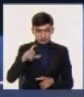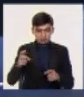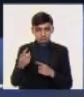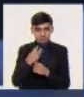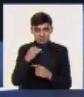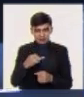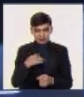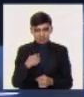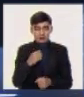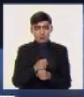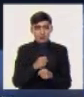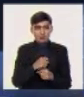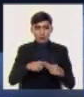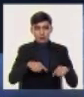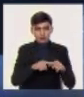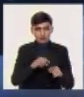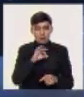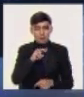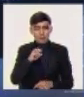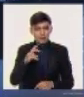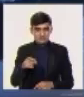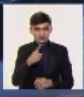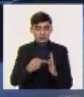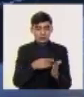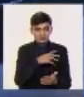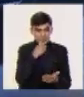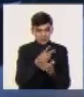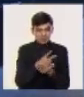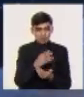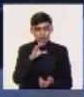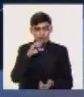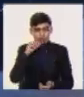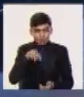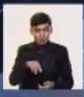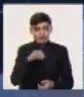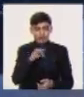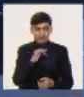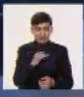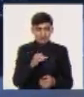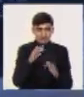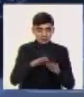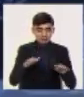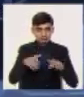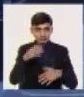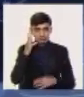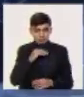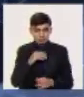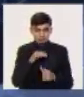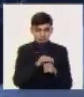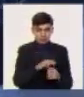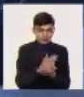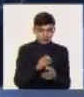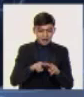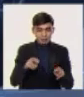которые представились сотрудниками органов опеки. Они потребовали показать счета и грозились отобрать детей. Есть ли такая угроза? И